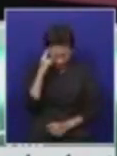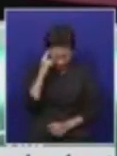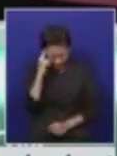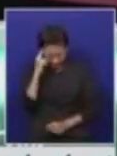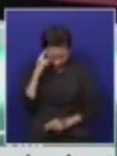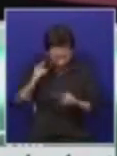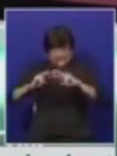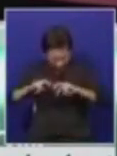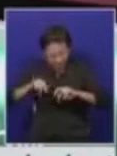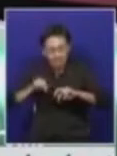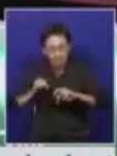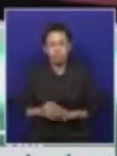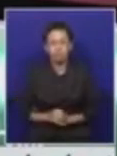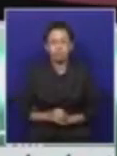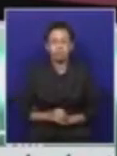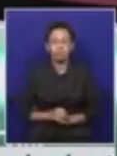แต่ผมอะไรจะบอกว่า